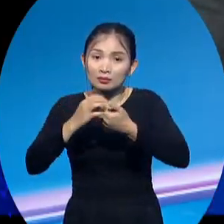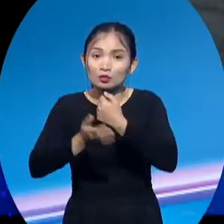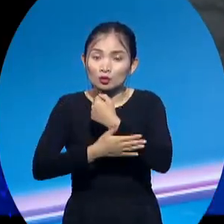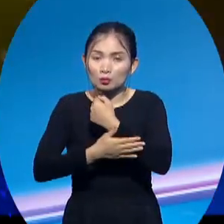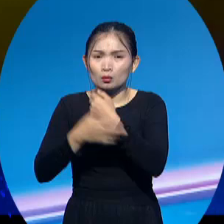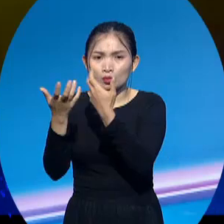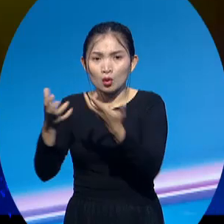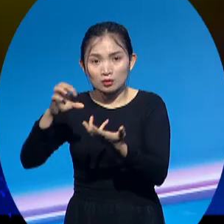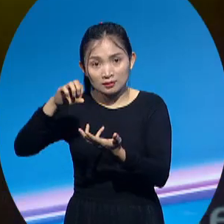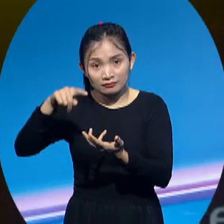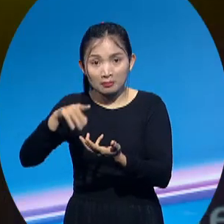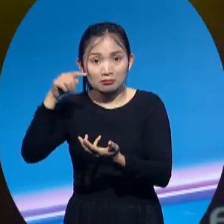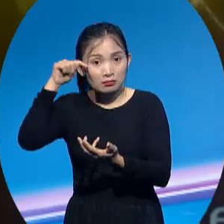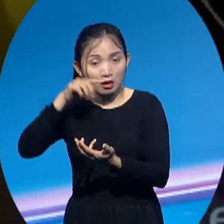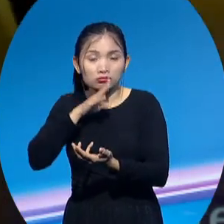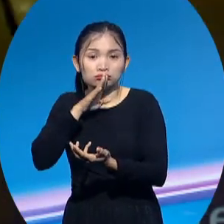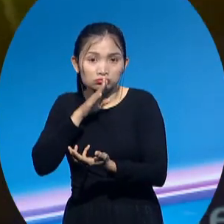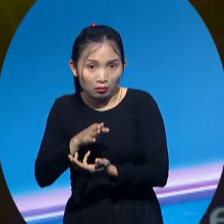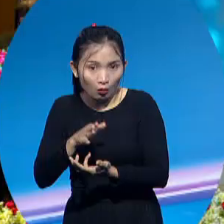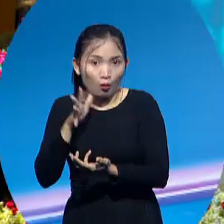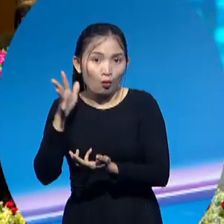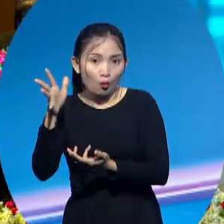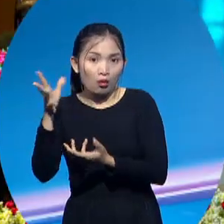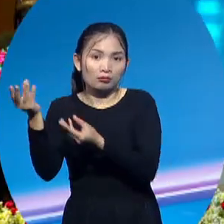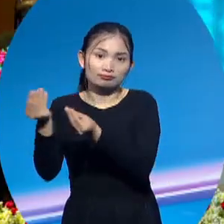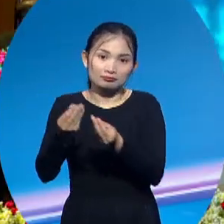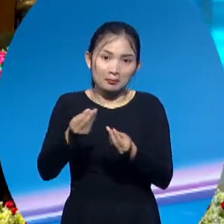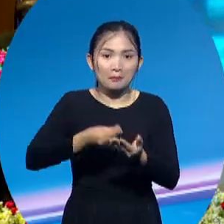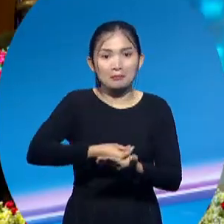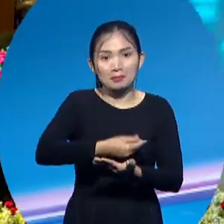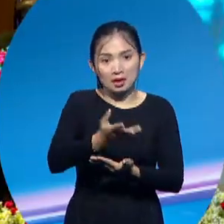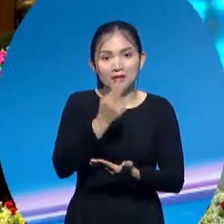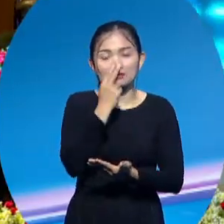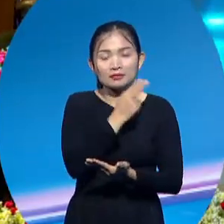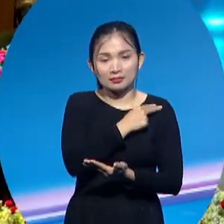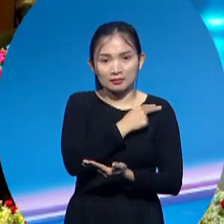chính ngạch chất lượng từ Nhật Bản đến gần hơn với người tiêu dùng Việt Nam.